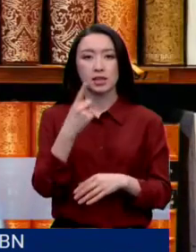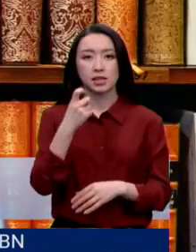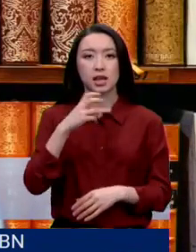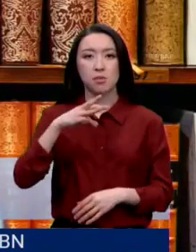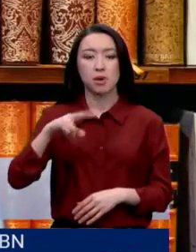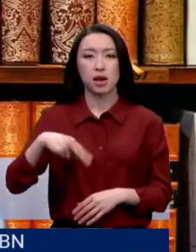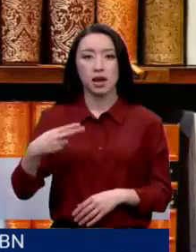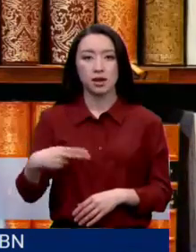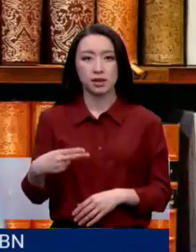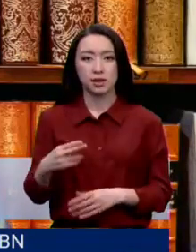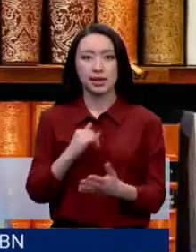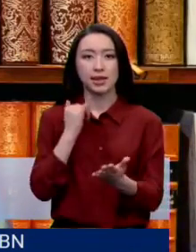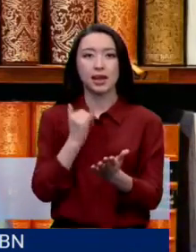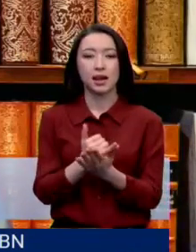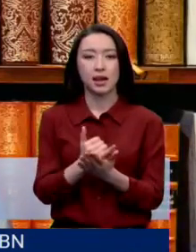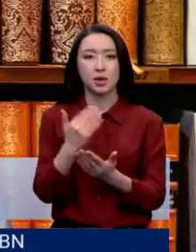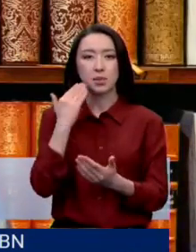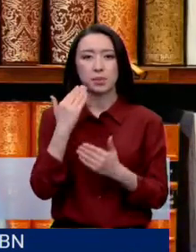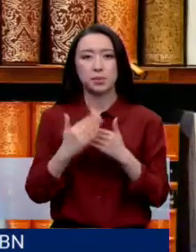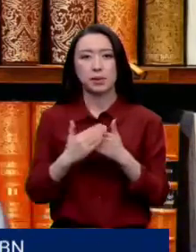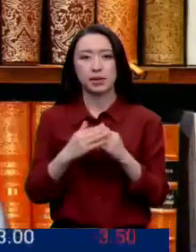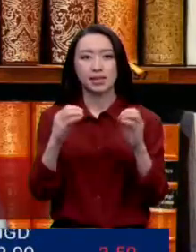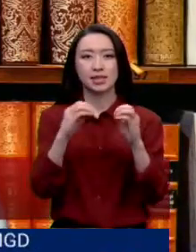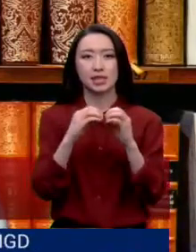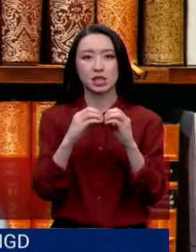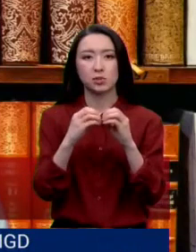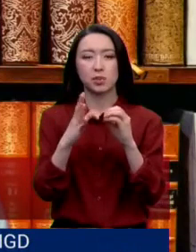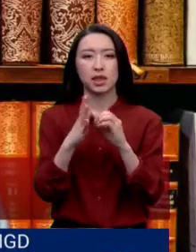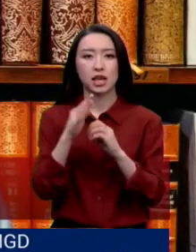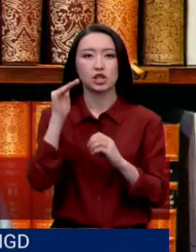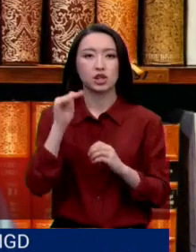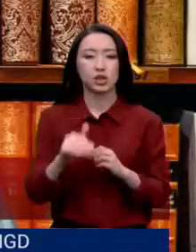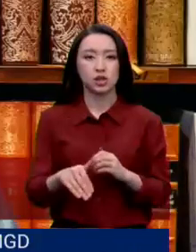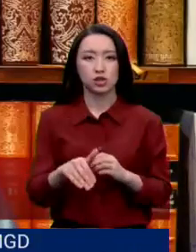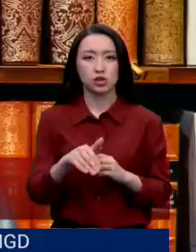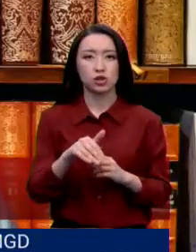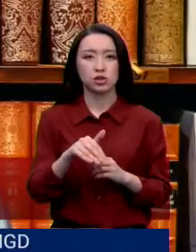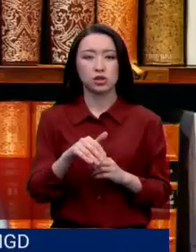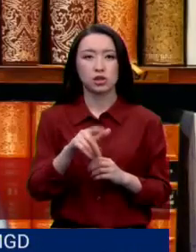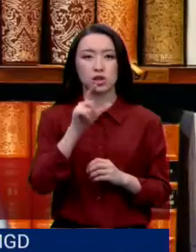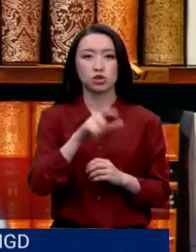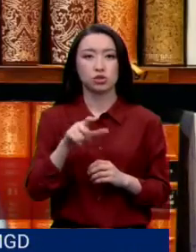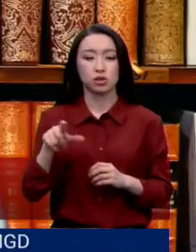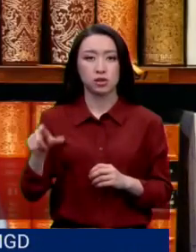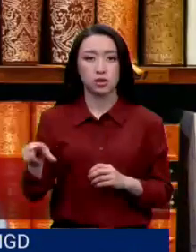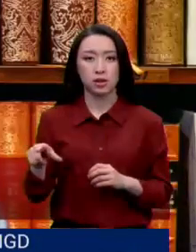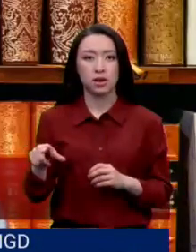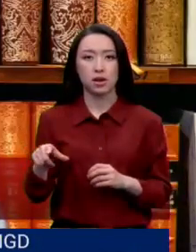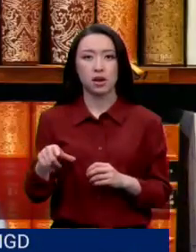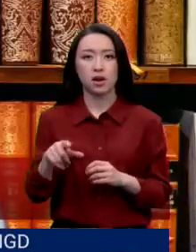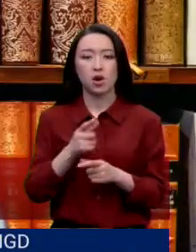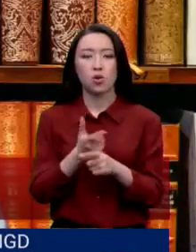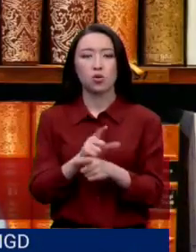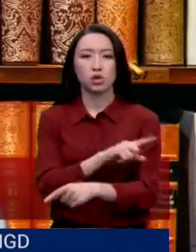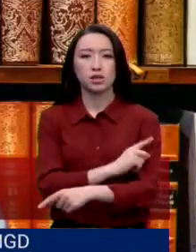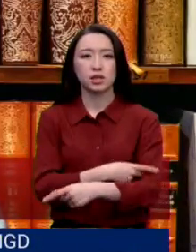миллиардов для примерно 10, максимум 15 тысяч счастливцев вряд ли очень